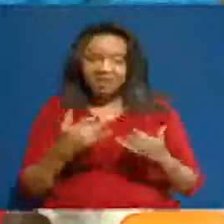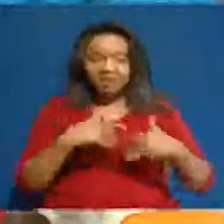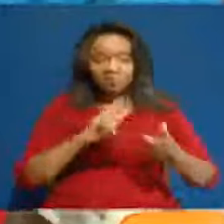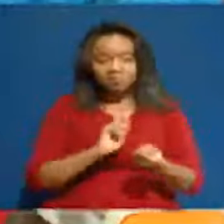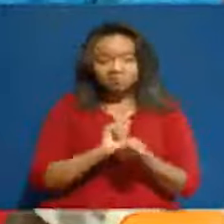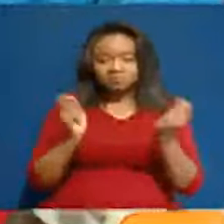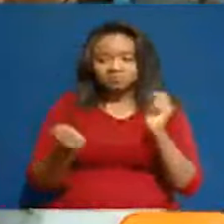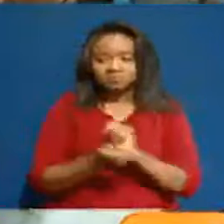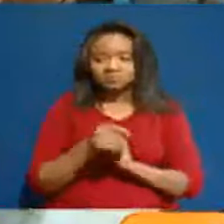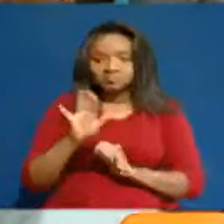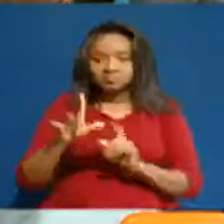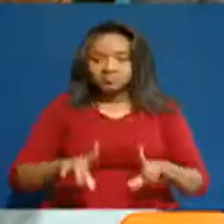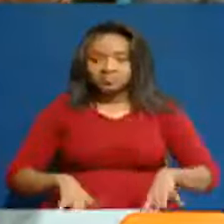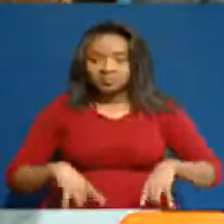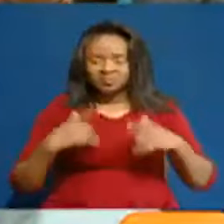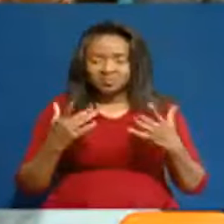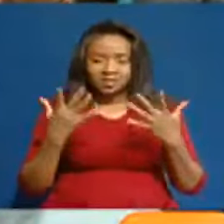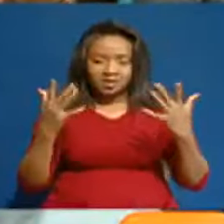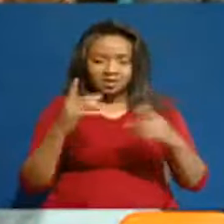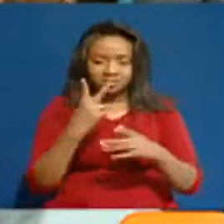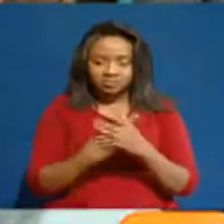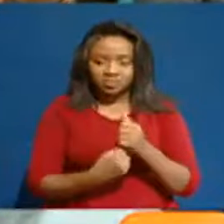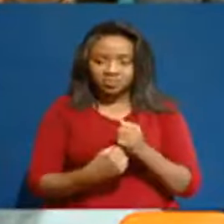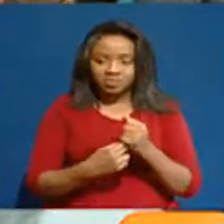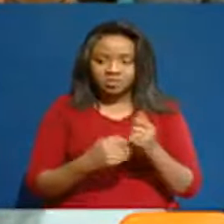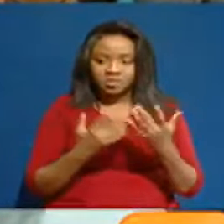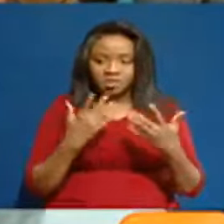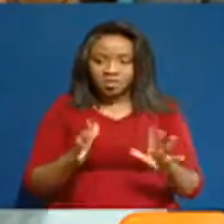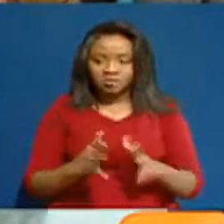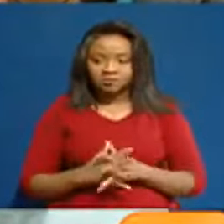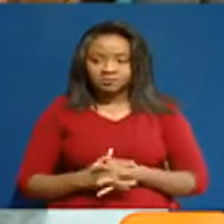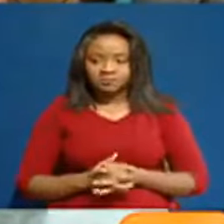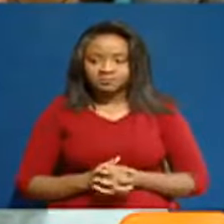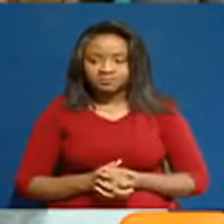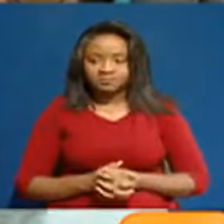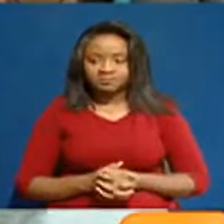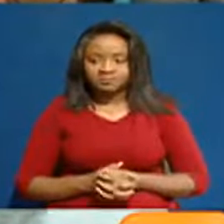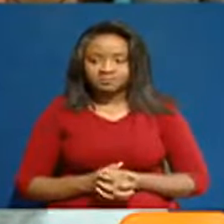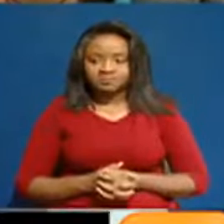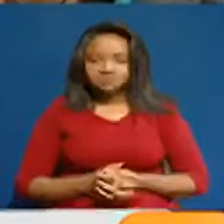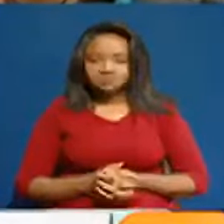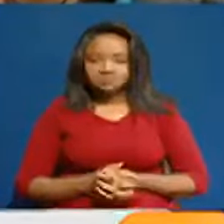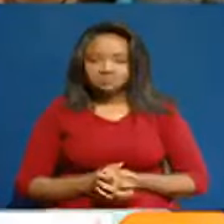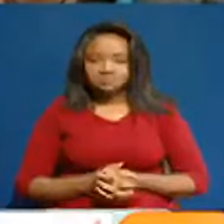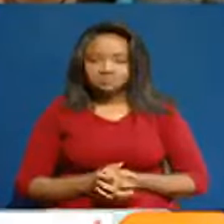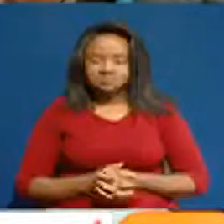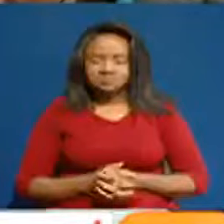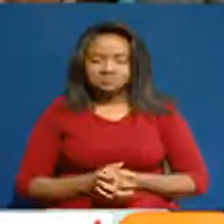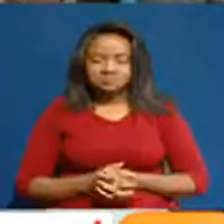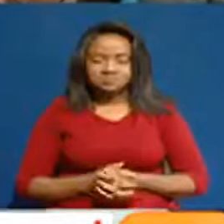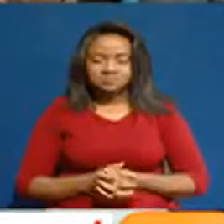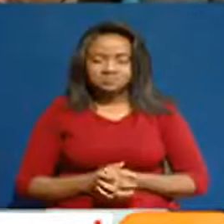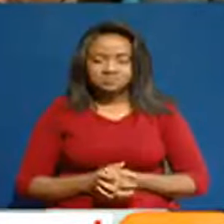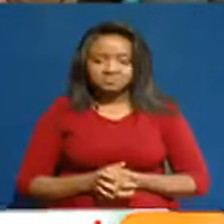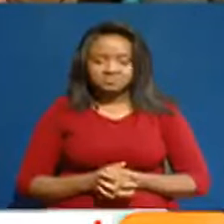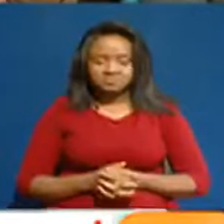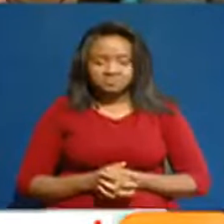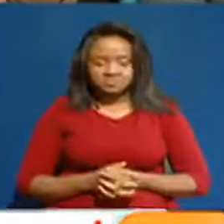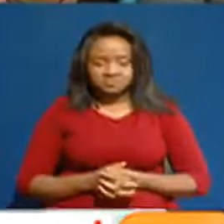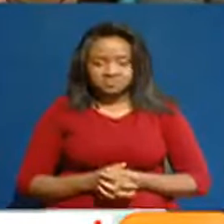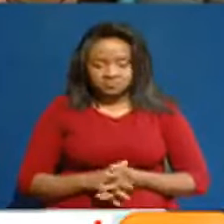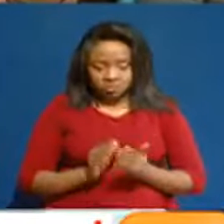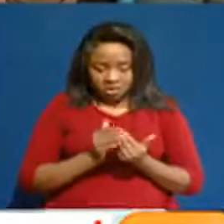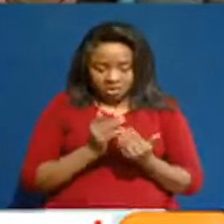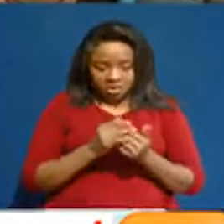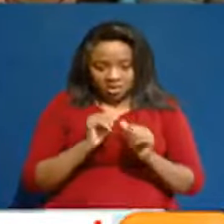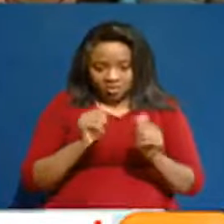kubadili maisha yake. He had lost his both hands, which okay, the primary treatment has been given,